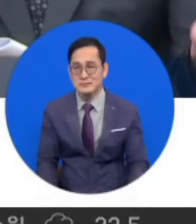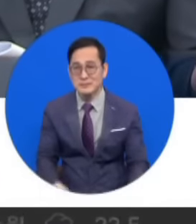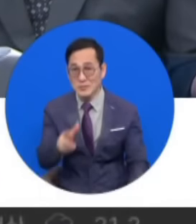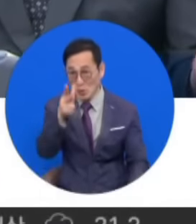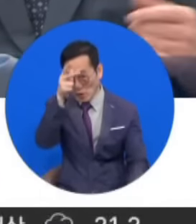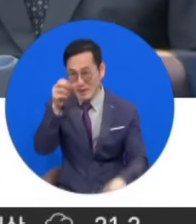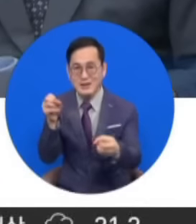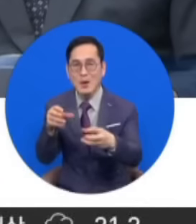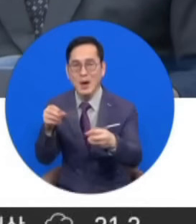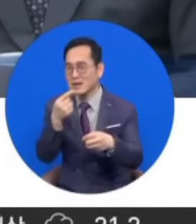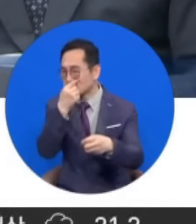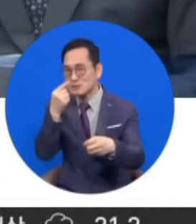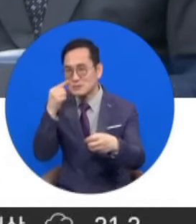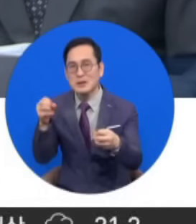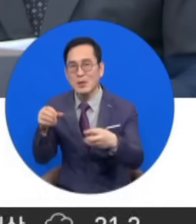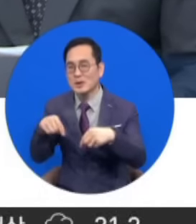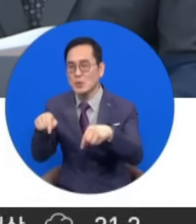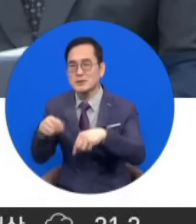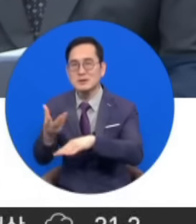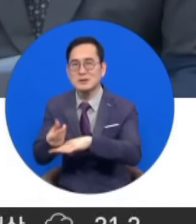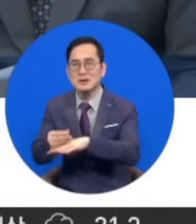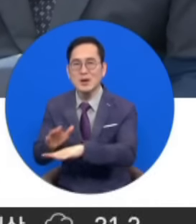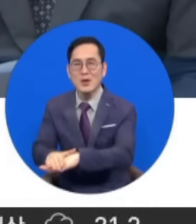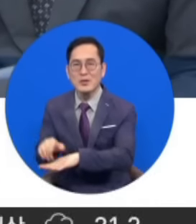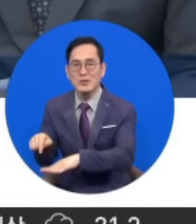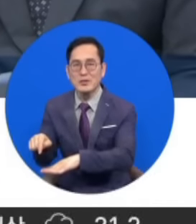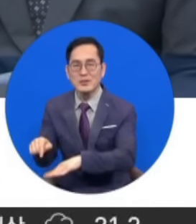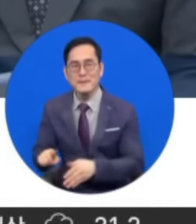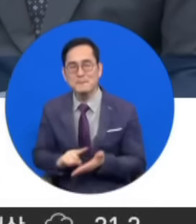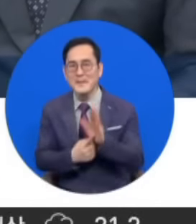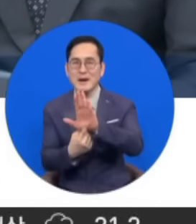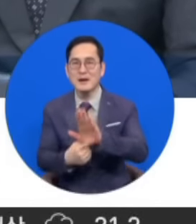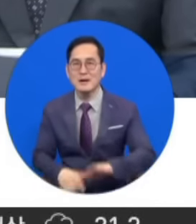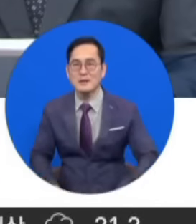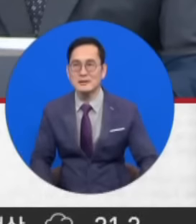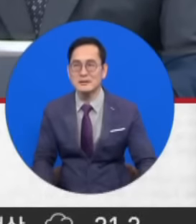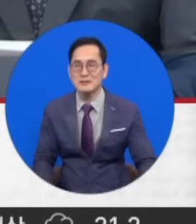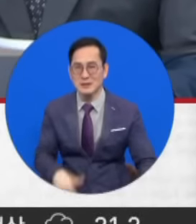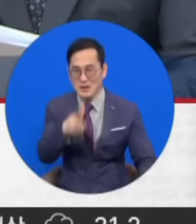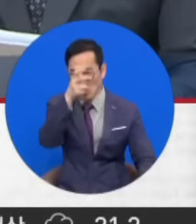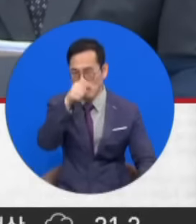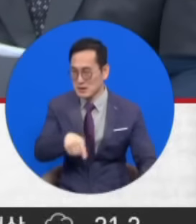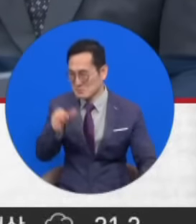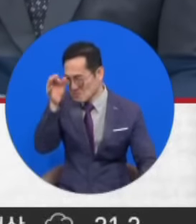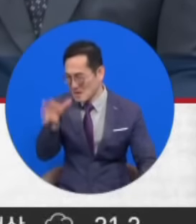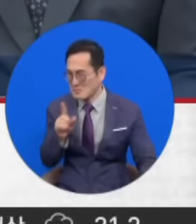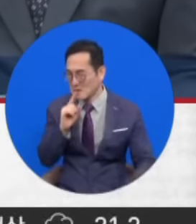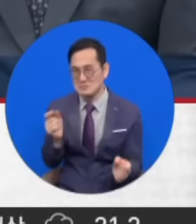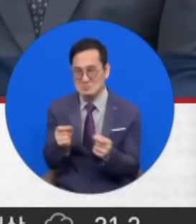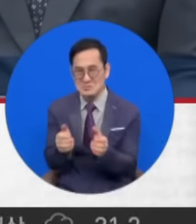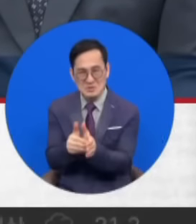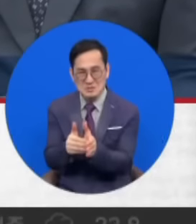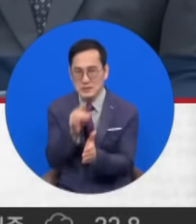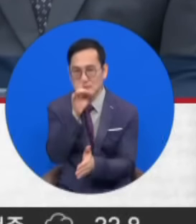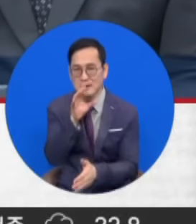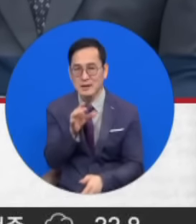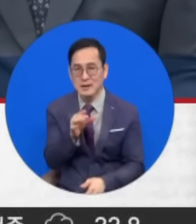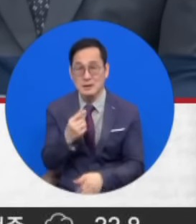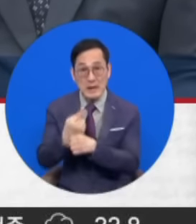있었기 때문에 문제가 안 됐던 것이지 이제 그런 부분을 보면 이게 경찰이 단순히 사과로 끝날 문제가 아니라 왜 이런